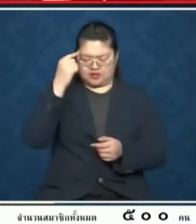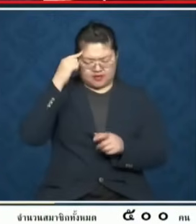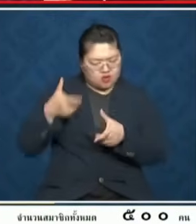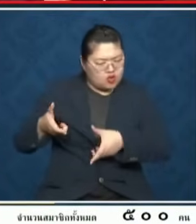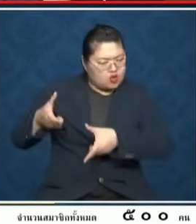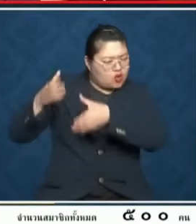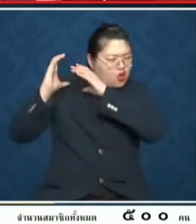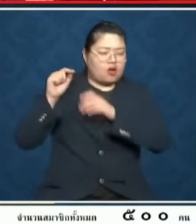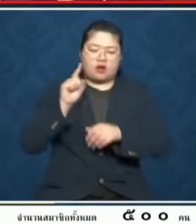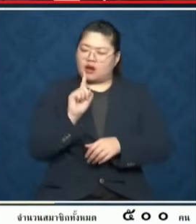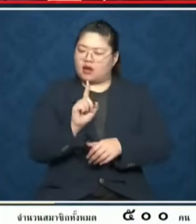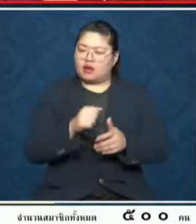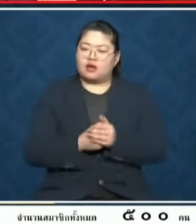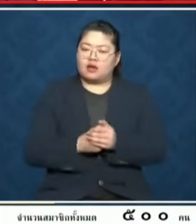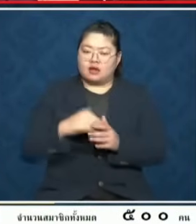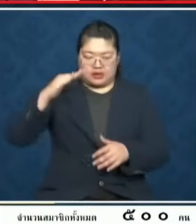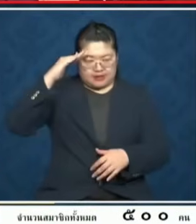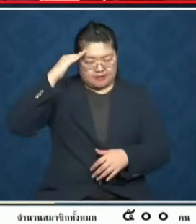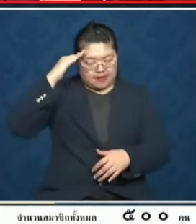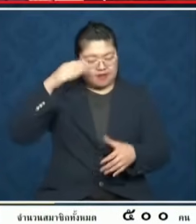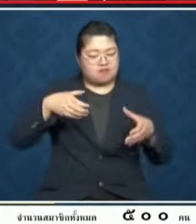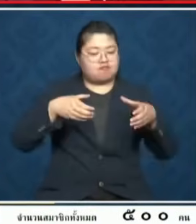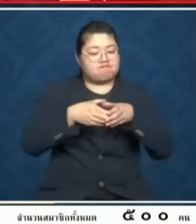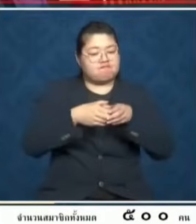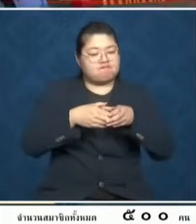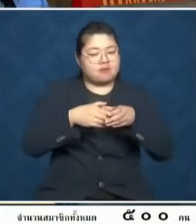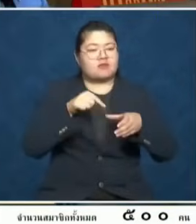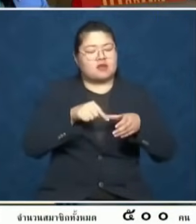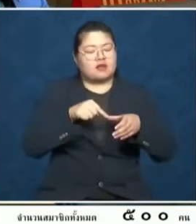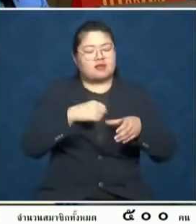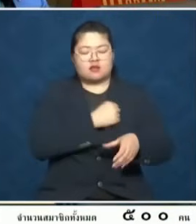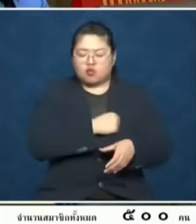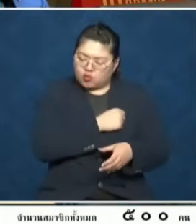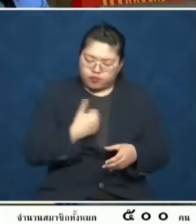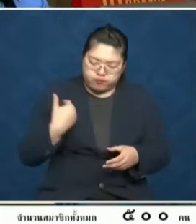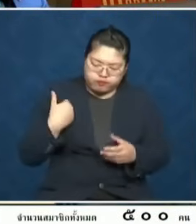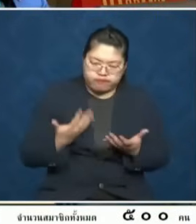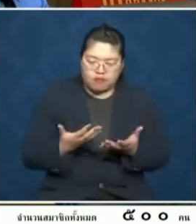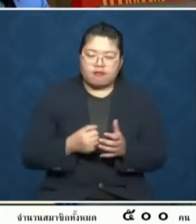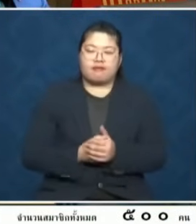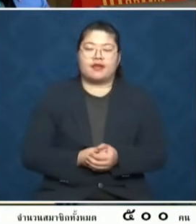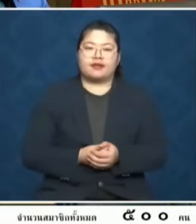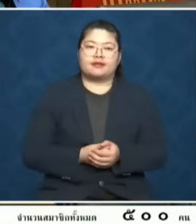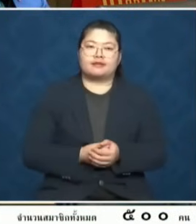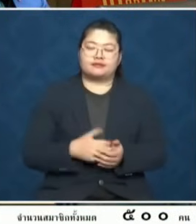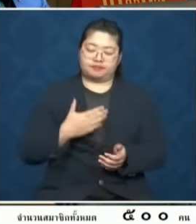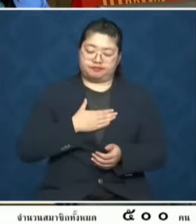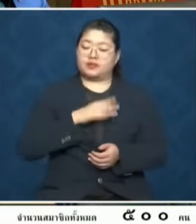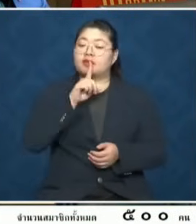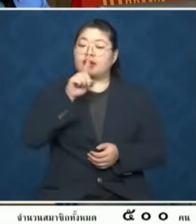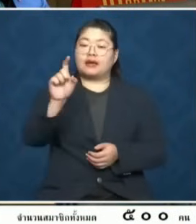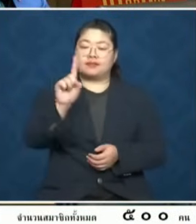มาดูแสนยานุภาพของกองทัพไทยกันค่ะเศร้าใจและผิดหวังมคะท่านประธานคะคำถาม